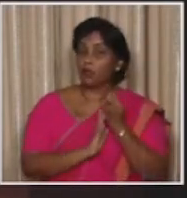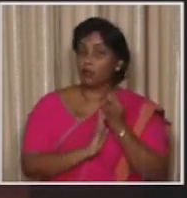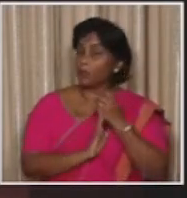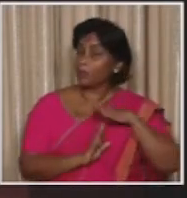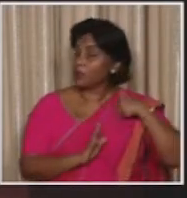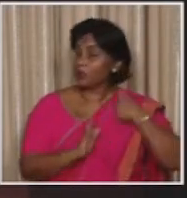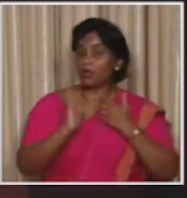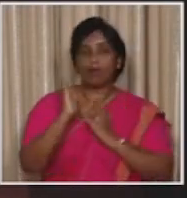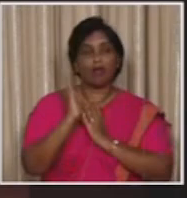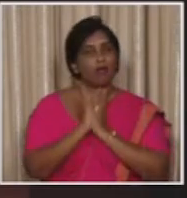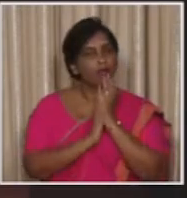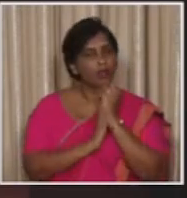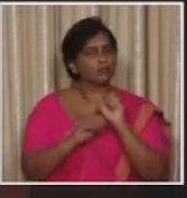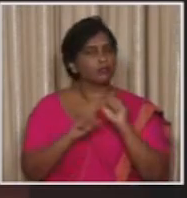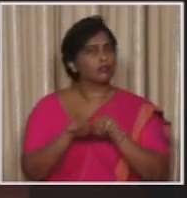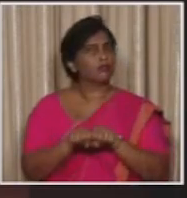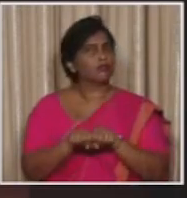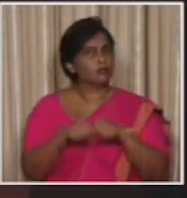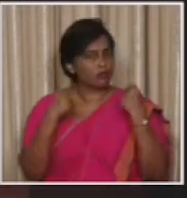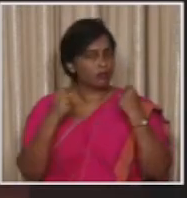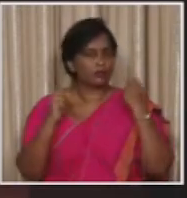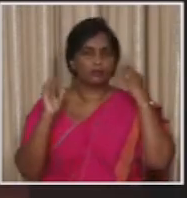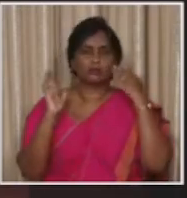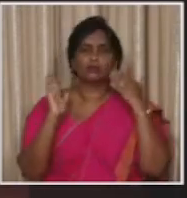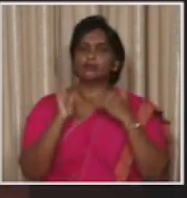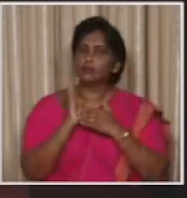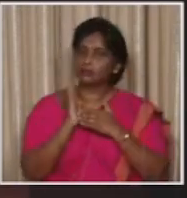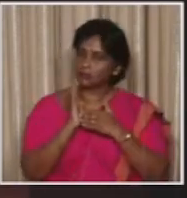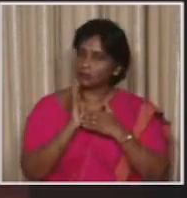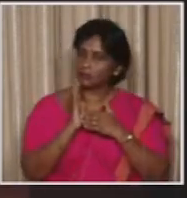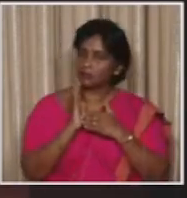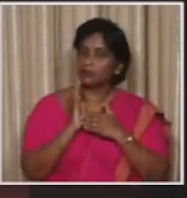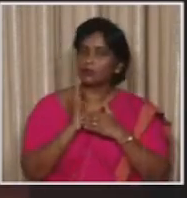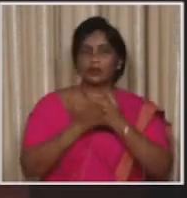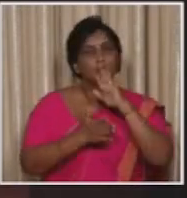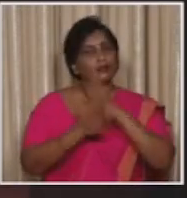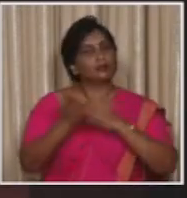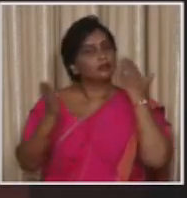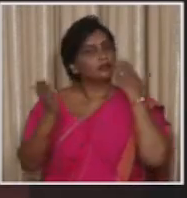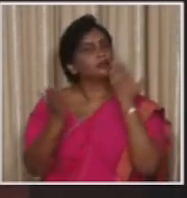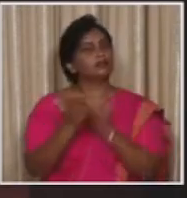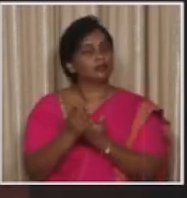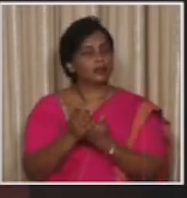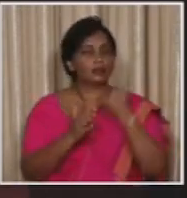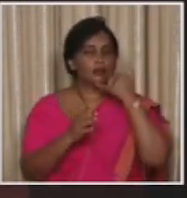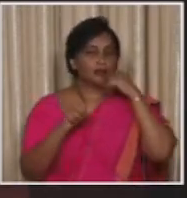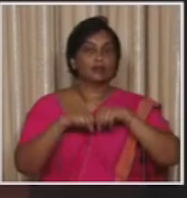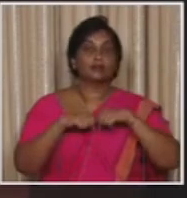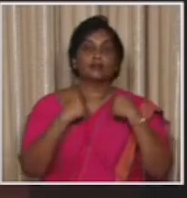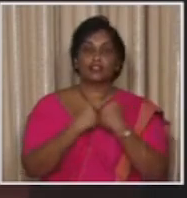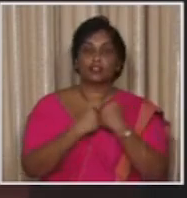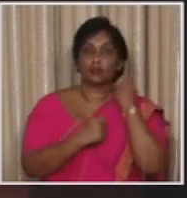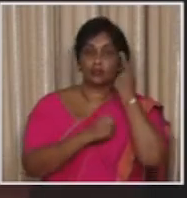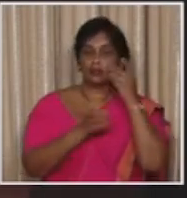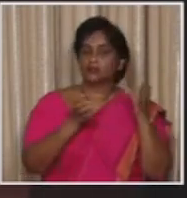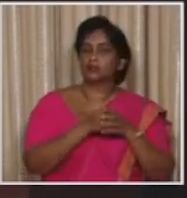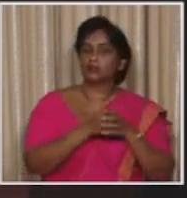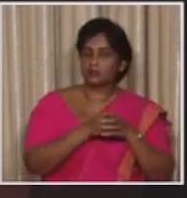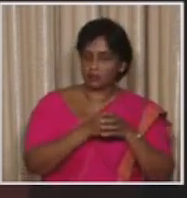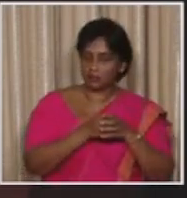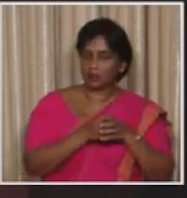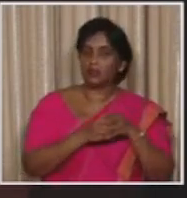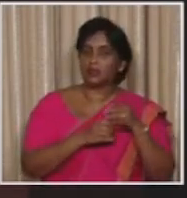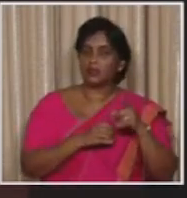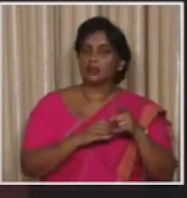අයිතිවාසිකම් උල්ලංඝනය කිරීමේ පෙත්සමක් ඉදිරිපත් කරා සමගි ජනබලවේගයේ බුද්ධි මණ්ඩපය.